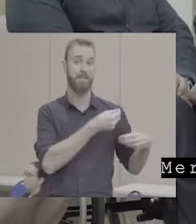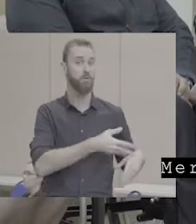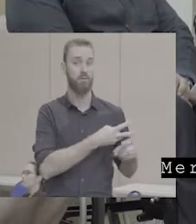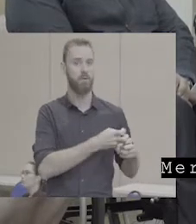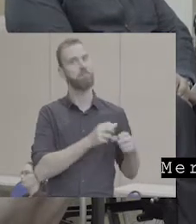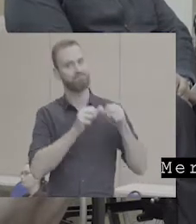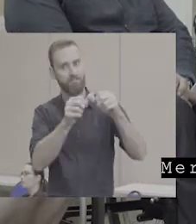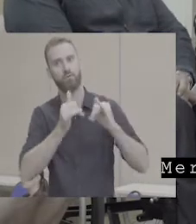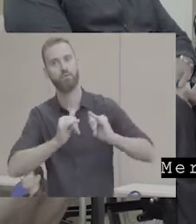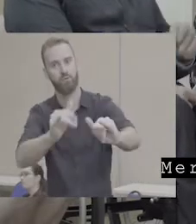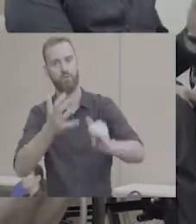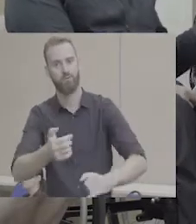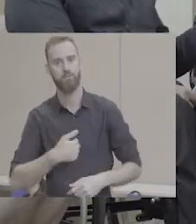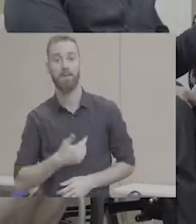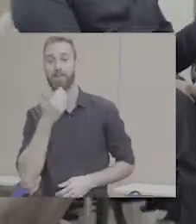Merci.